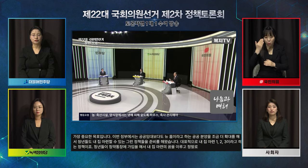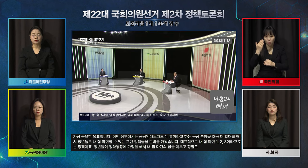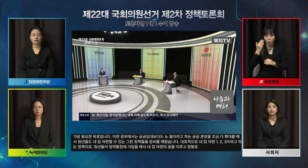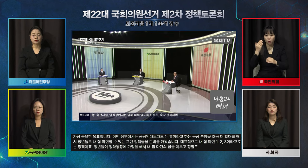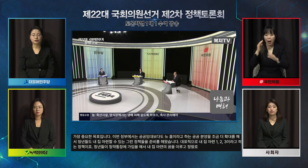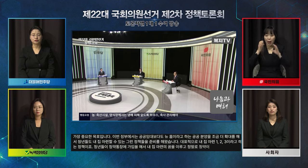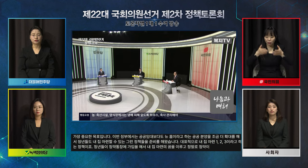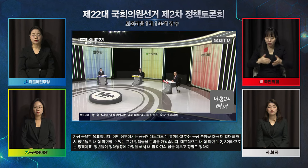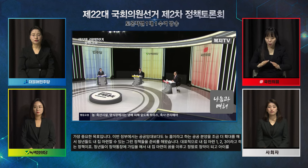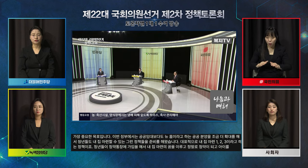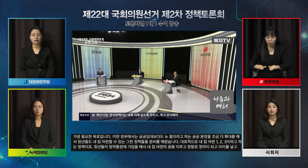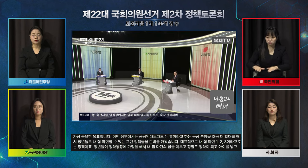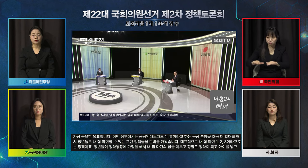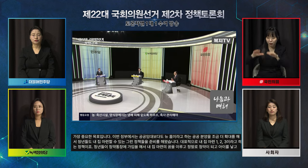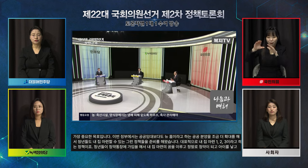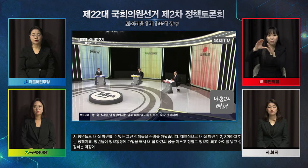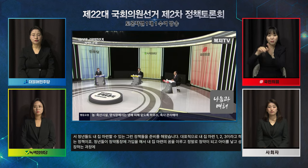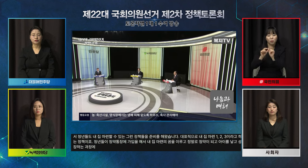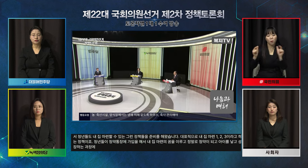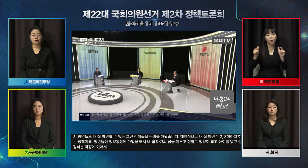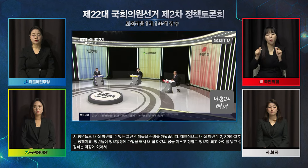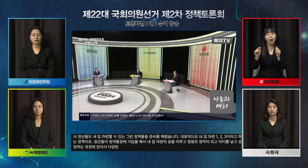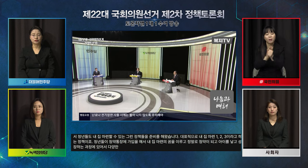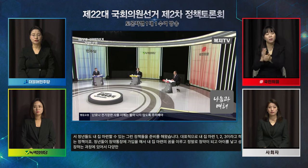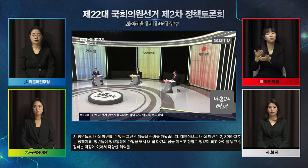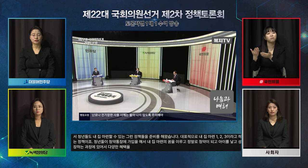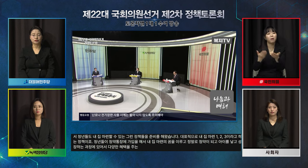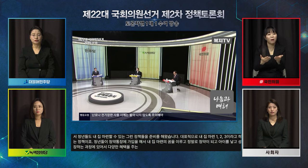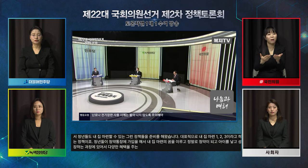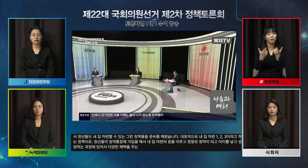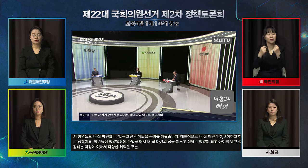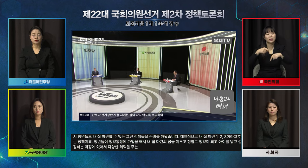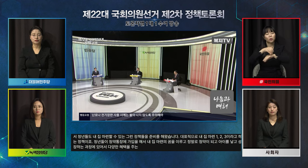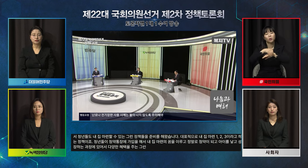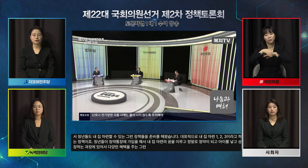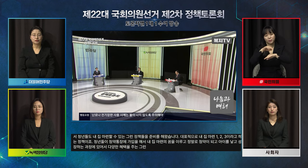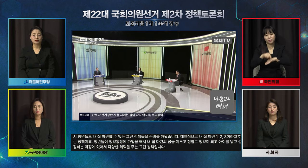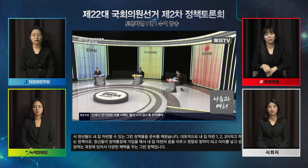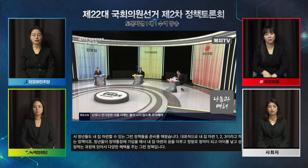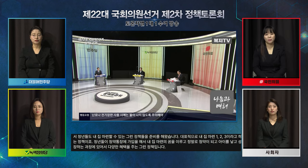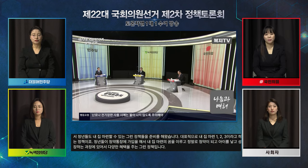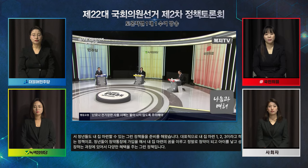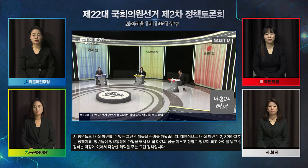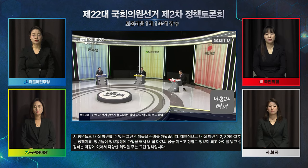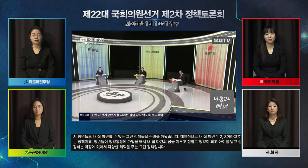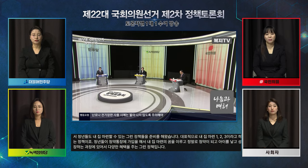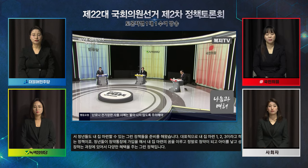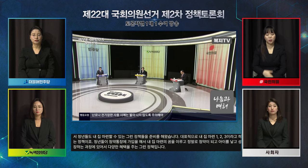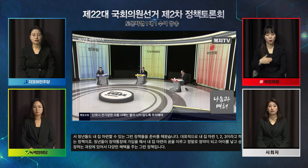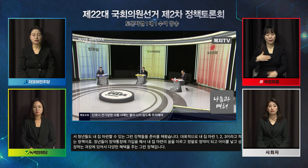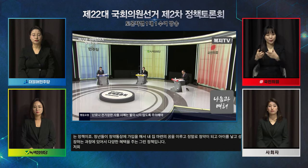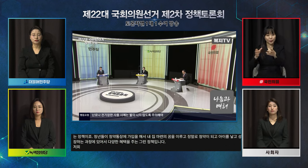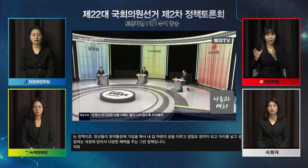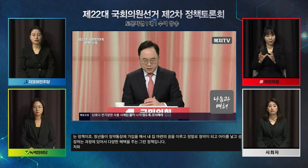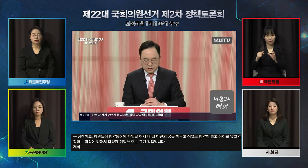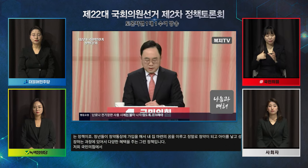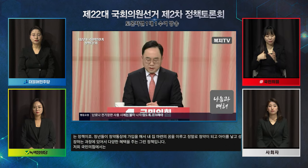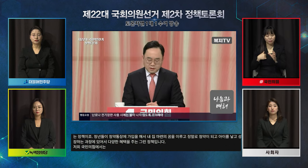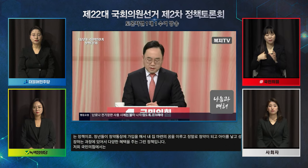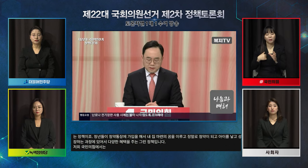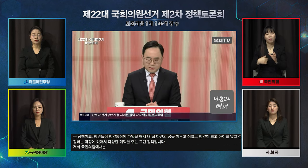성장하는 과정에 있어가지고 다양한 혜택을 주는 그런 정책입니다. 저희 국민의힘에서는